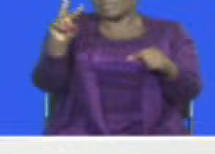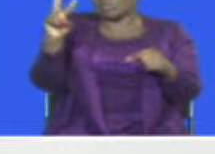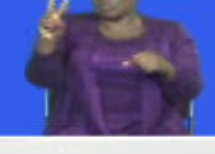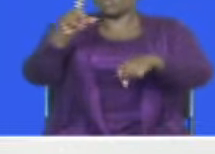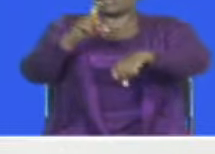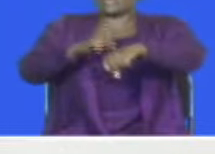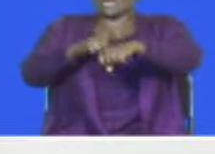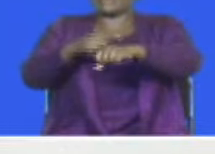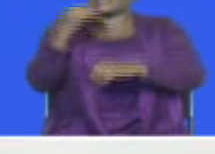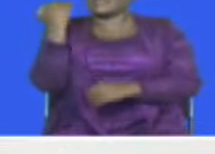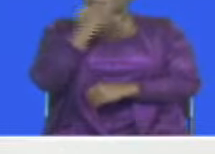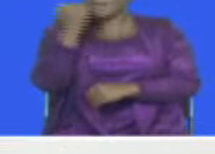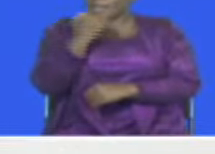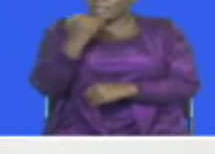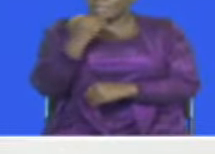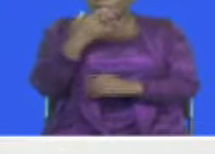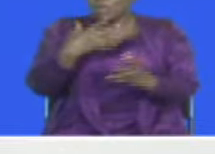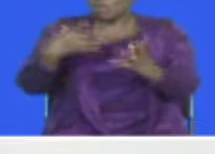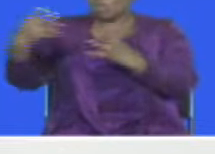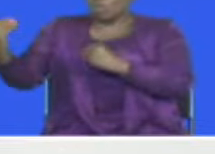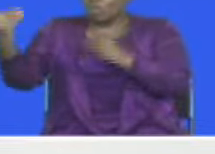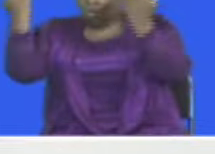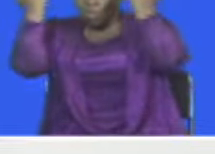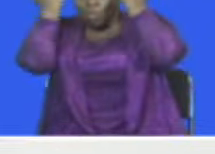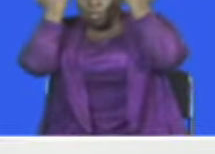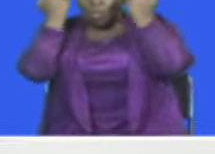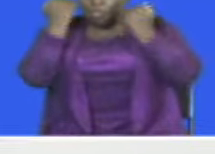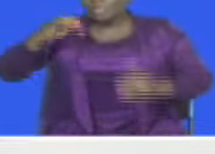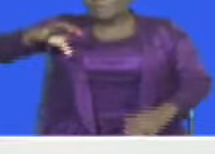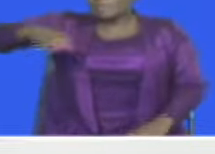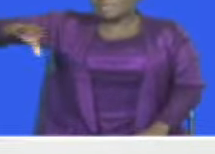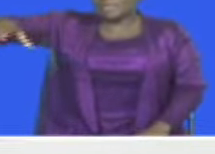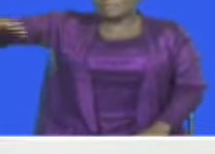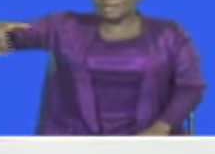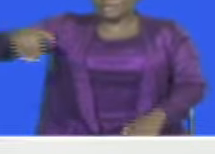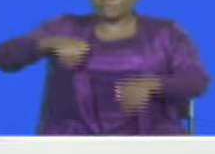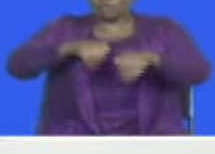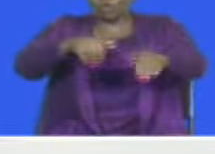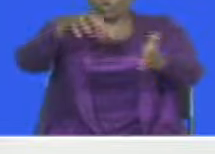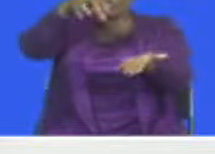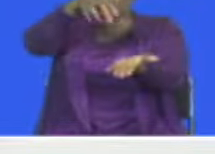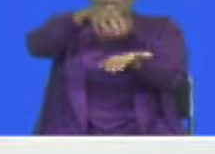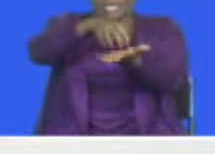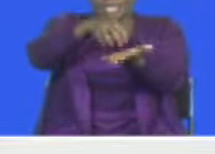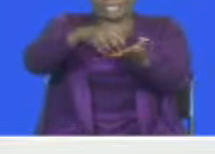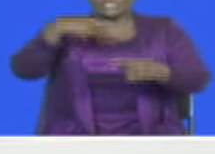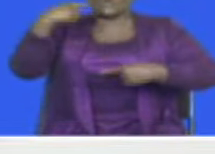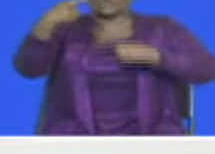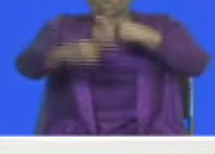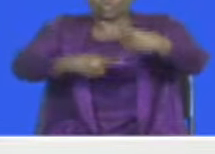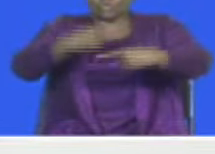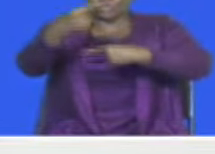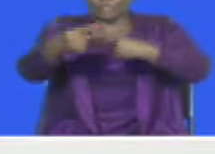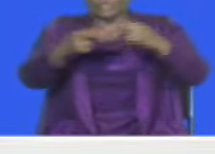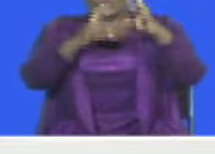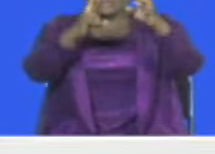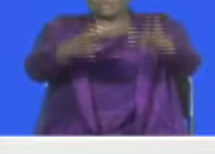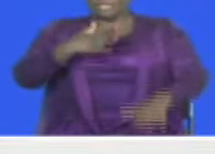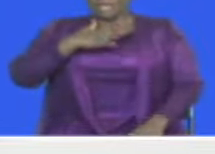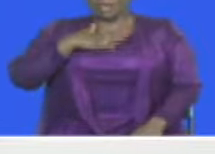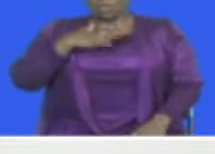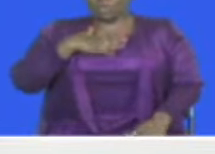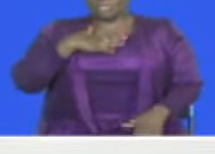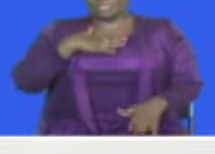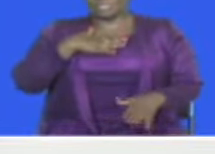mbili. Gachagua badala yake alifika kwenye mahakama ya Milimani kufuata kesi yake iliyokuwa ikiendelea. Daniel Karioki